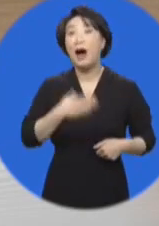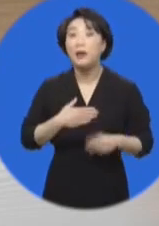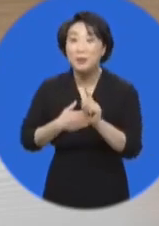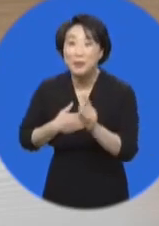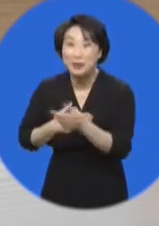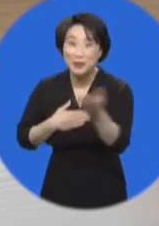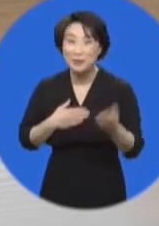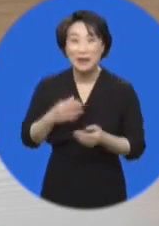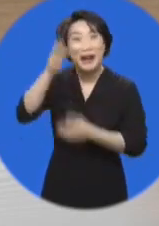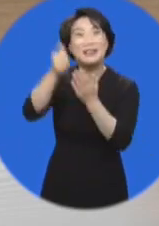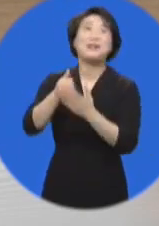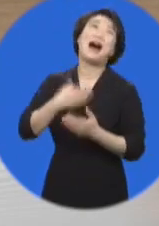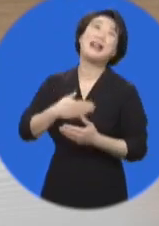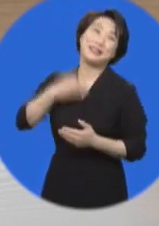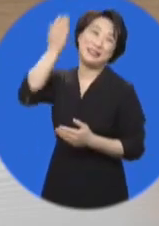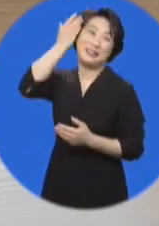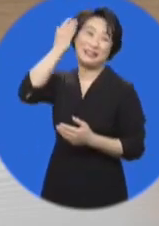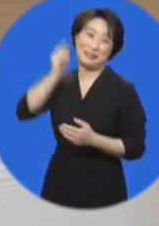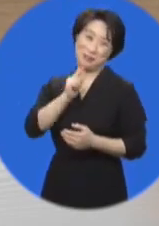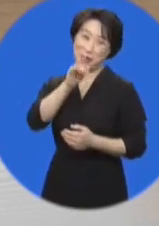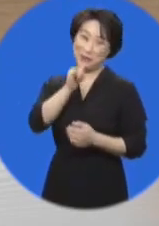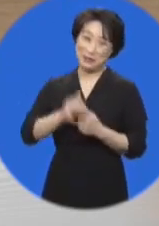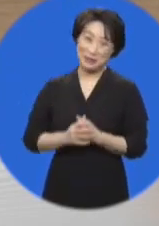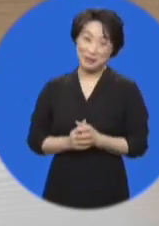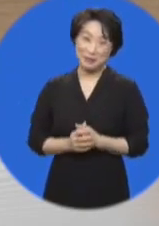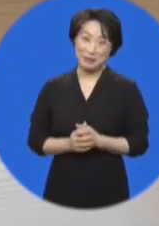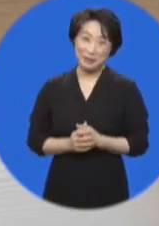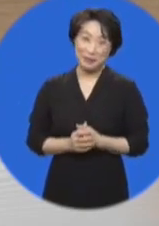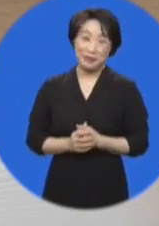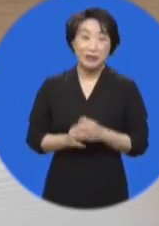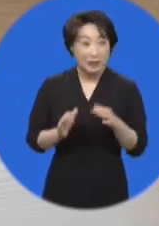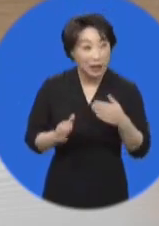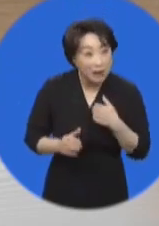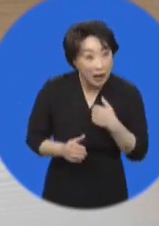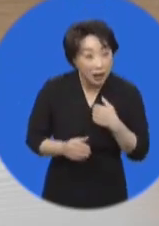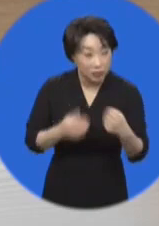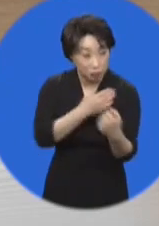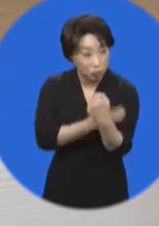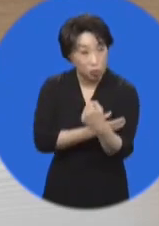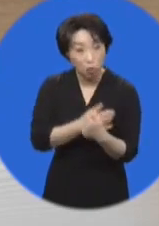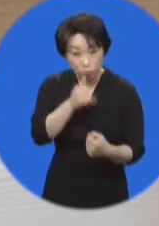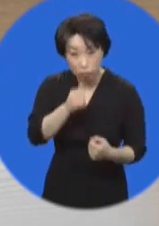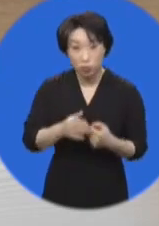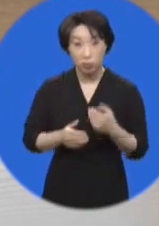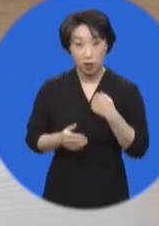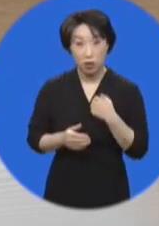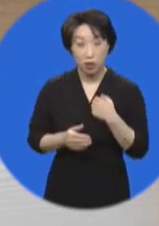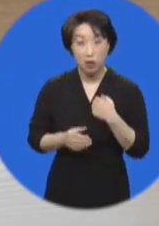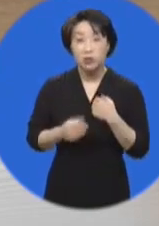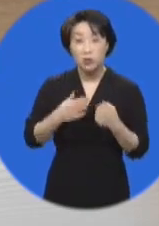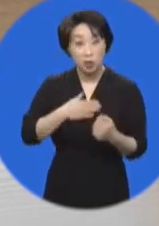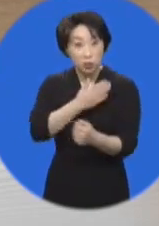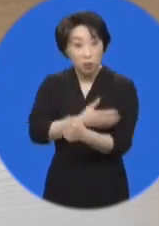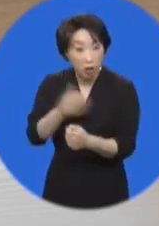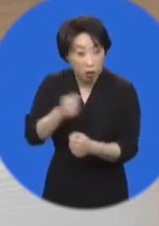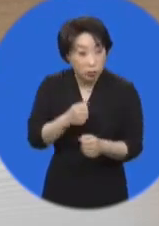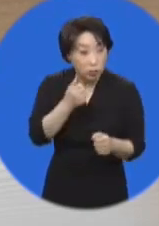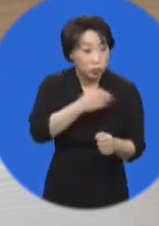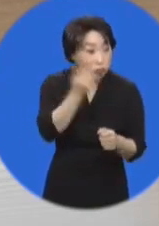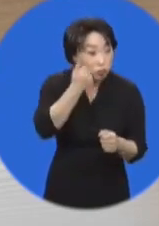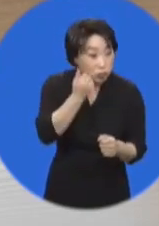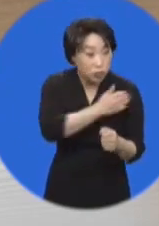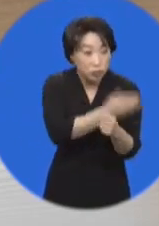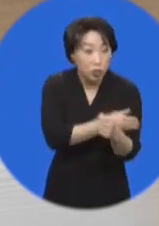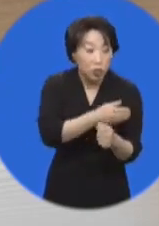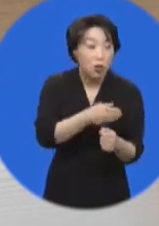것은 하나님을 아는 지식이다 내가 능력이 있으면 그 능력으로 능력 없는